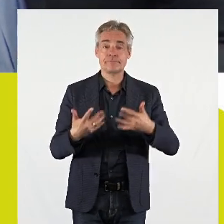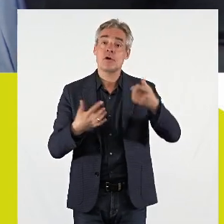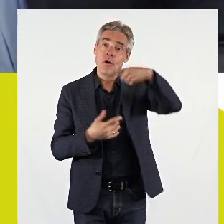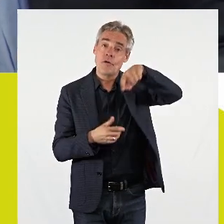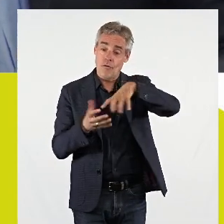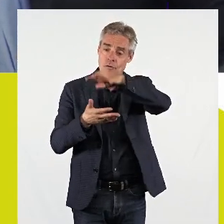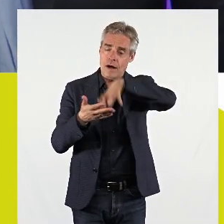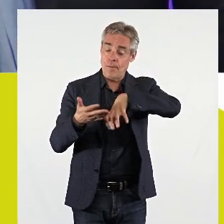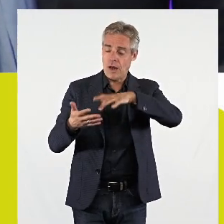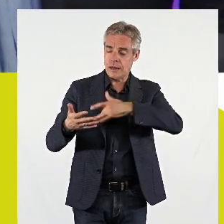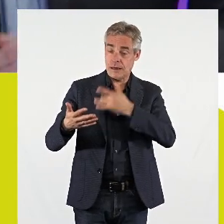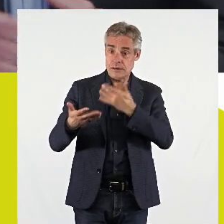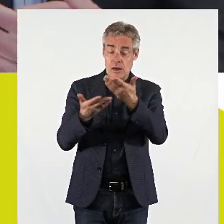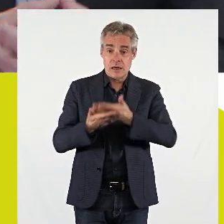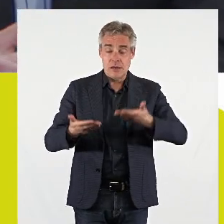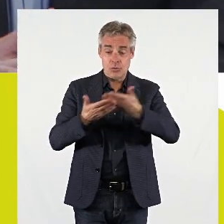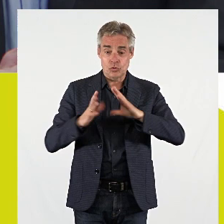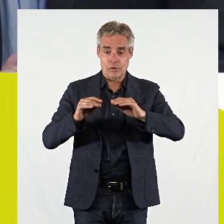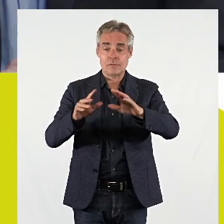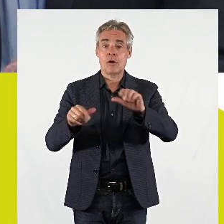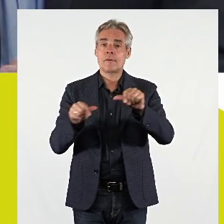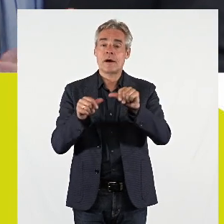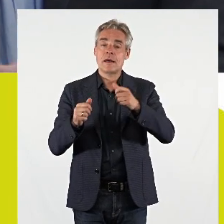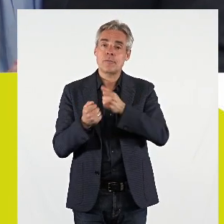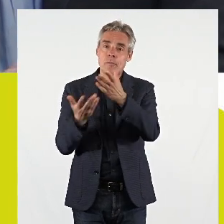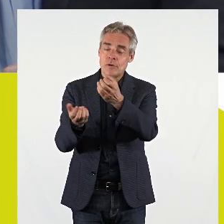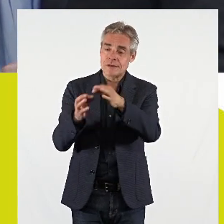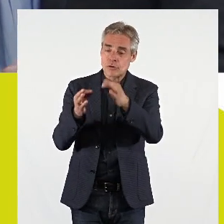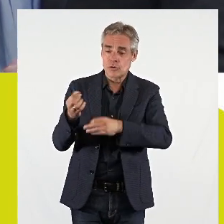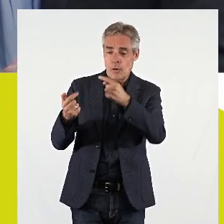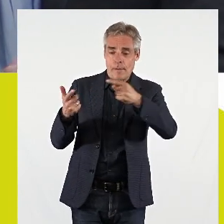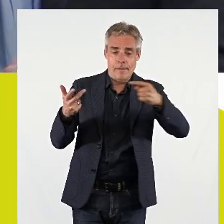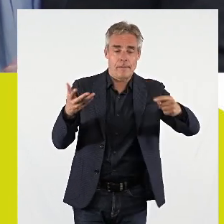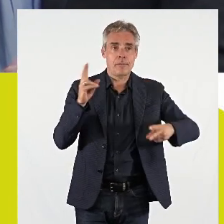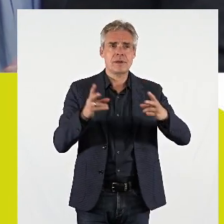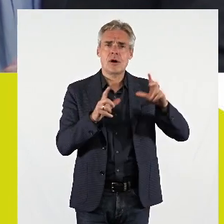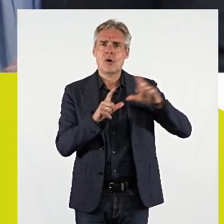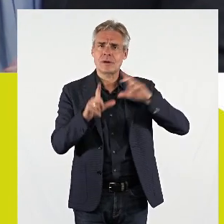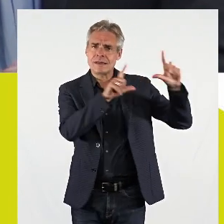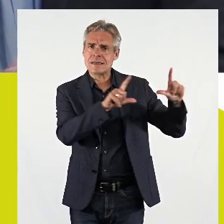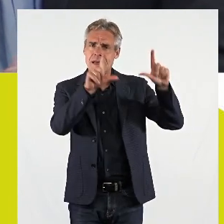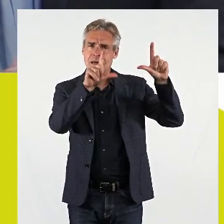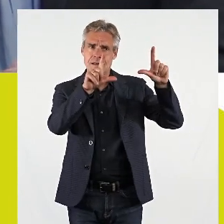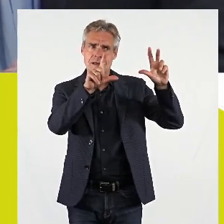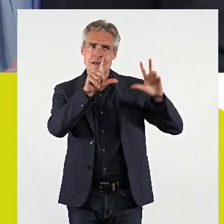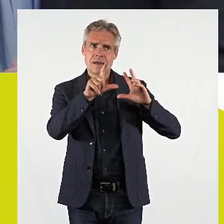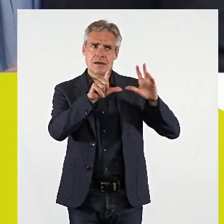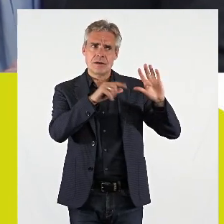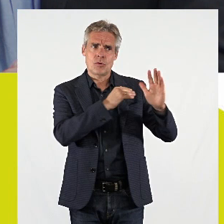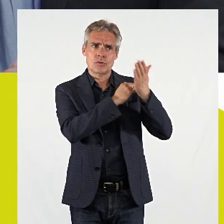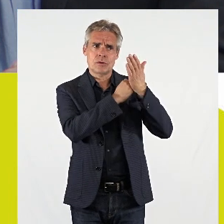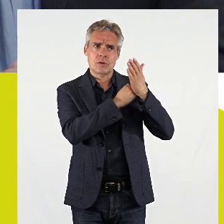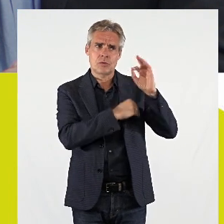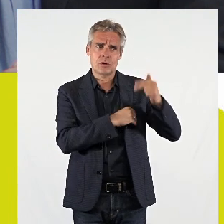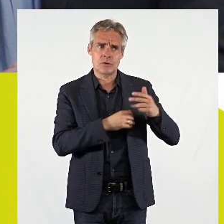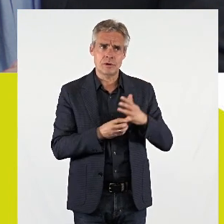la situation et il ouvre des leviers très concrets à différents niveaux. Je crois qu'on a une slide que vous avez qui les montre. Sur